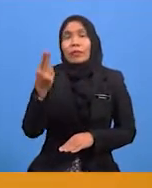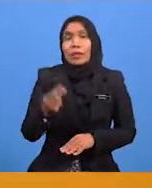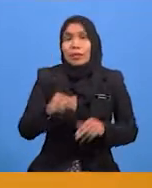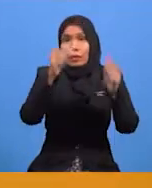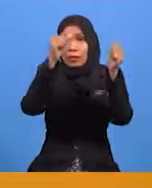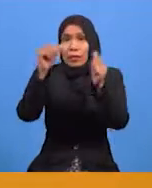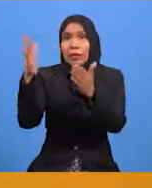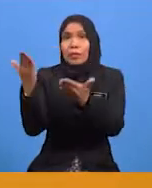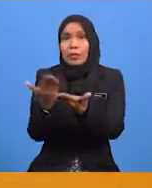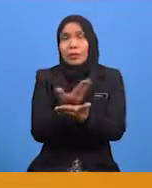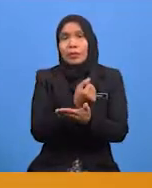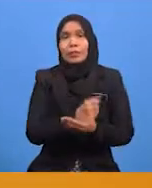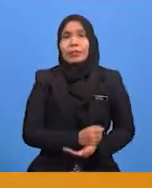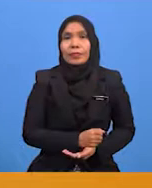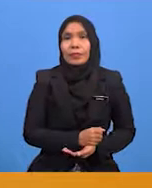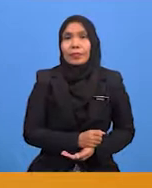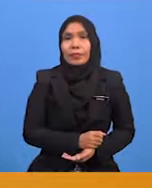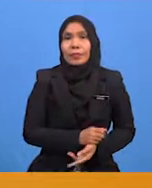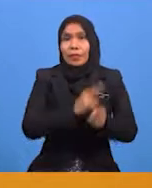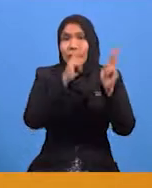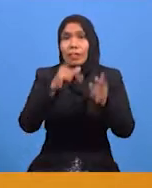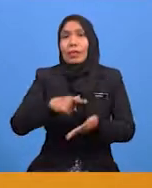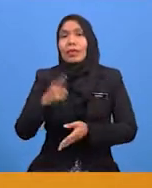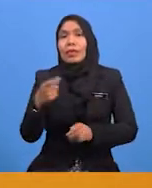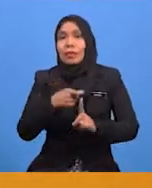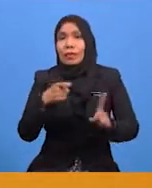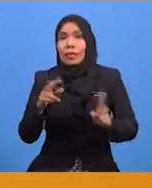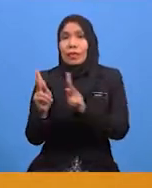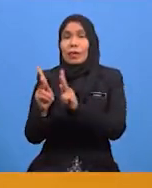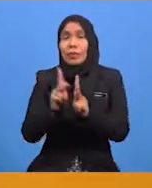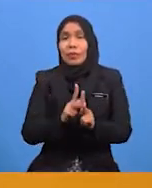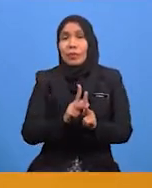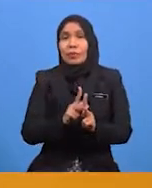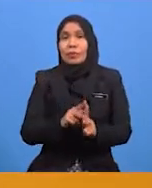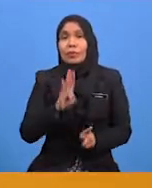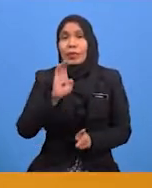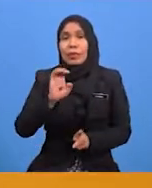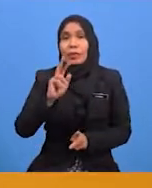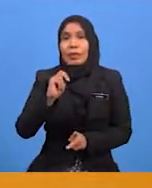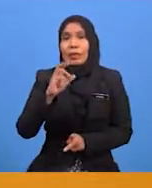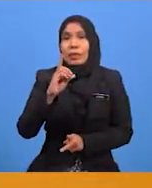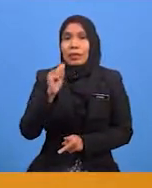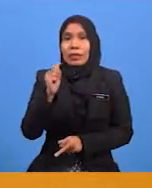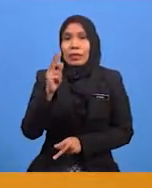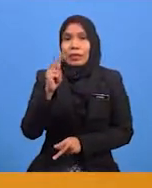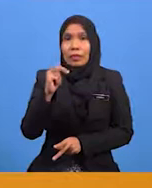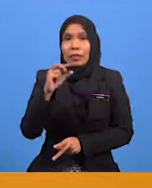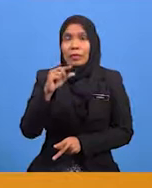kampung bendang kuningmu. Cuba kamu perhatikan contoh yang cikgu berikan